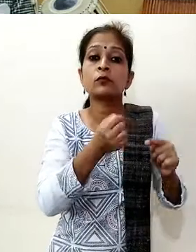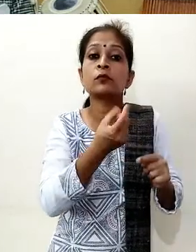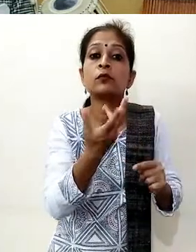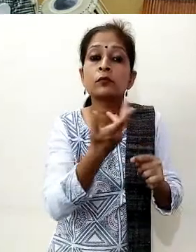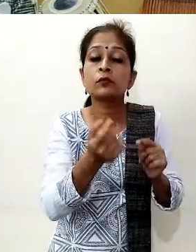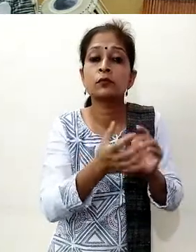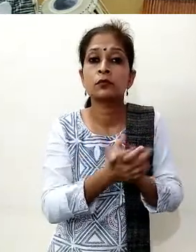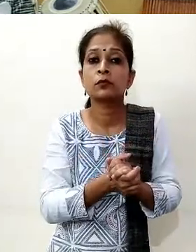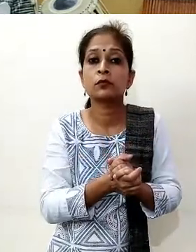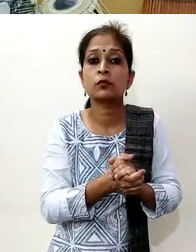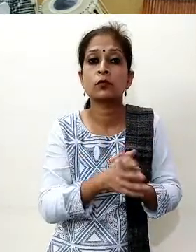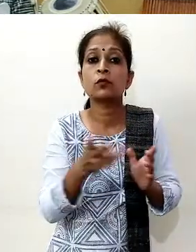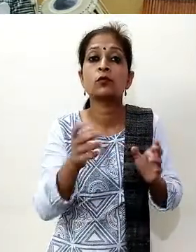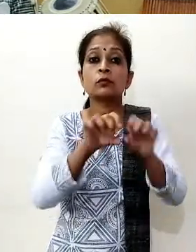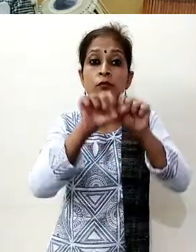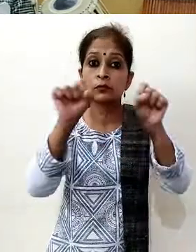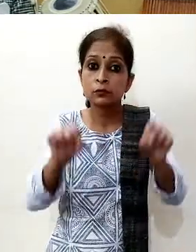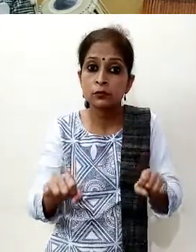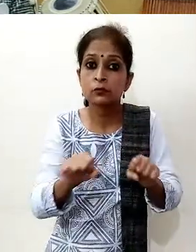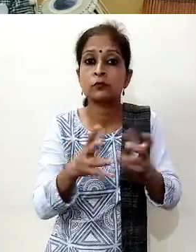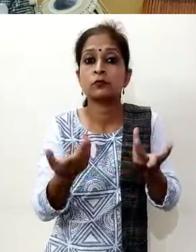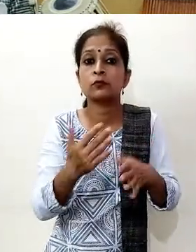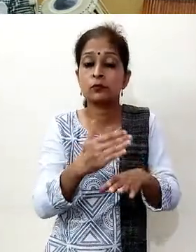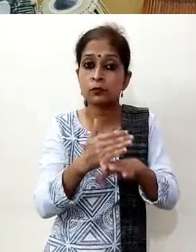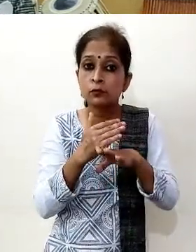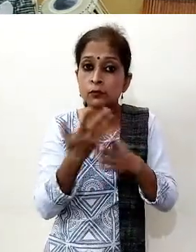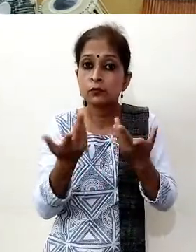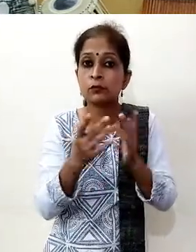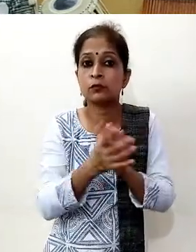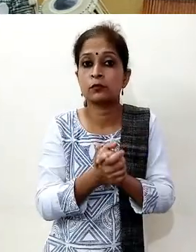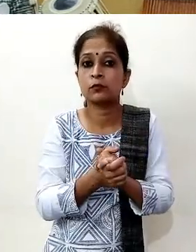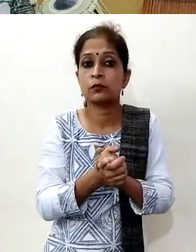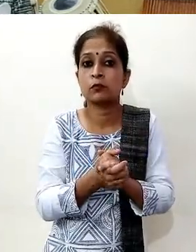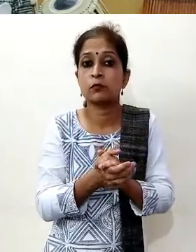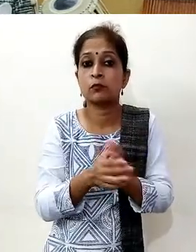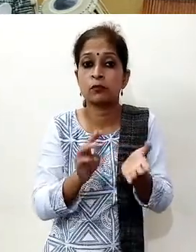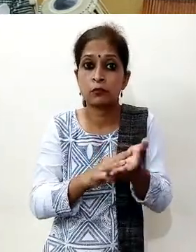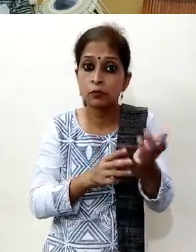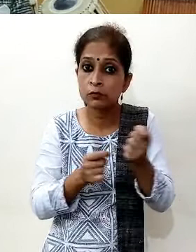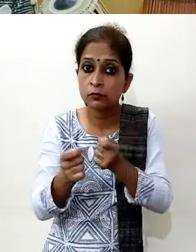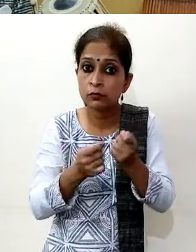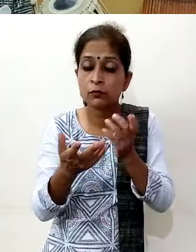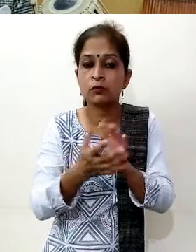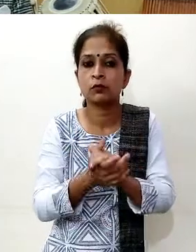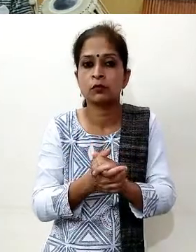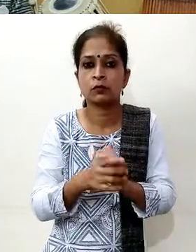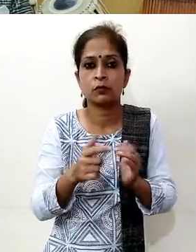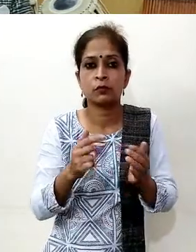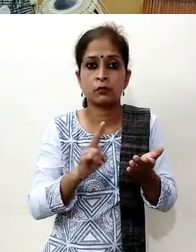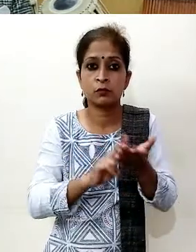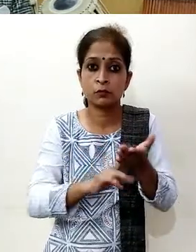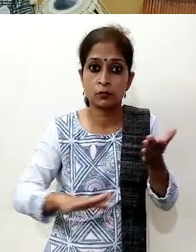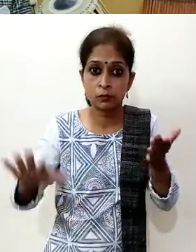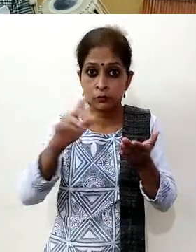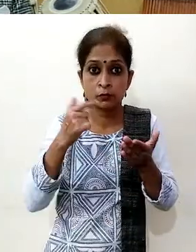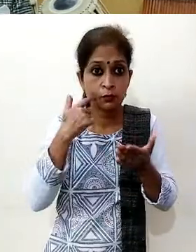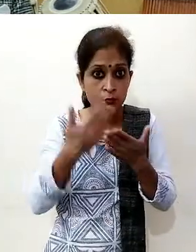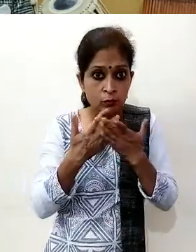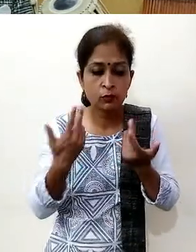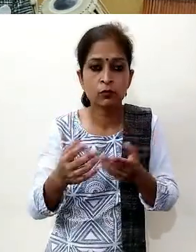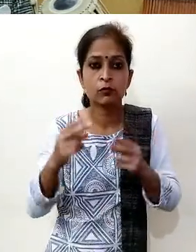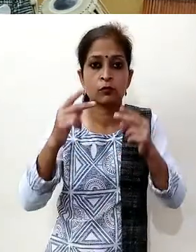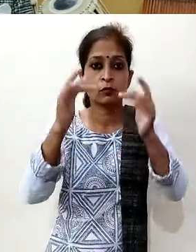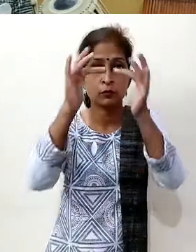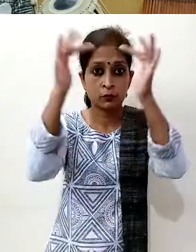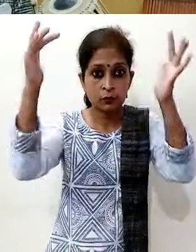प्रतिशत उस सिस्टम को बचाए रखने के लिए। एक राष्ट्रीय संस्थान चल रहा है, बिजली, पानी, सफाई,